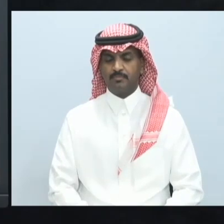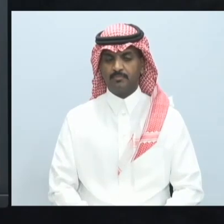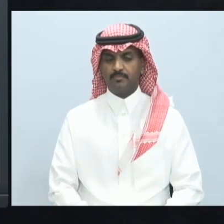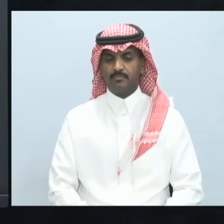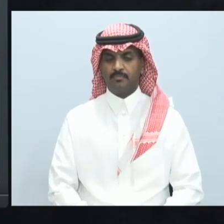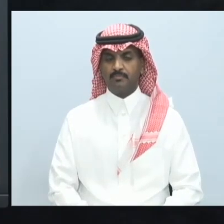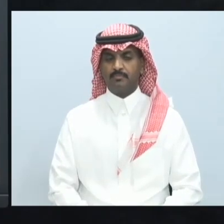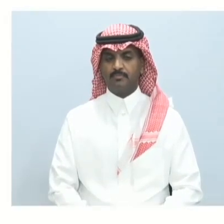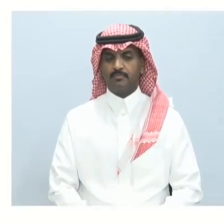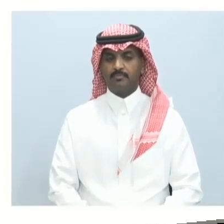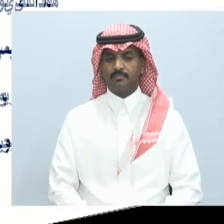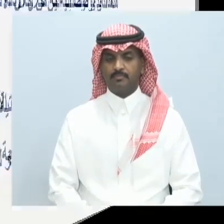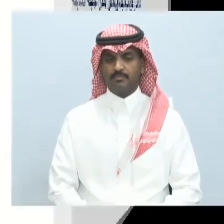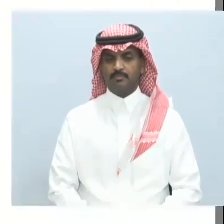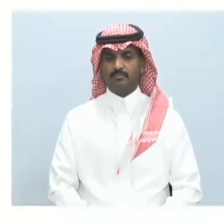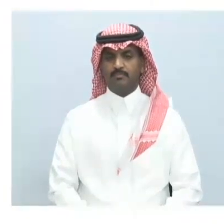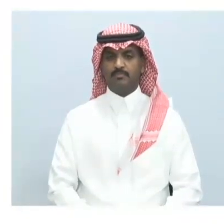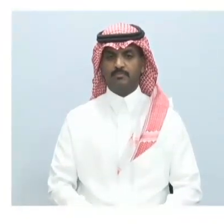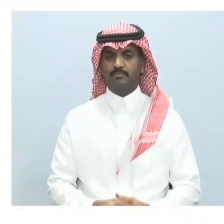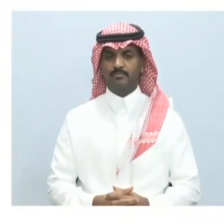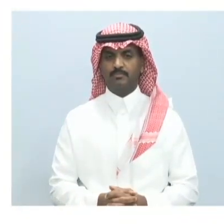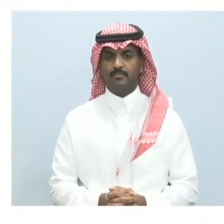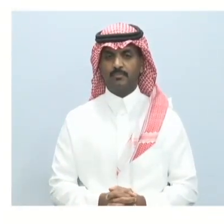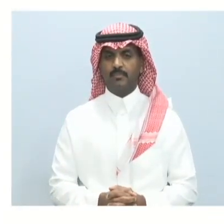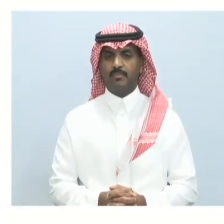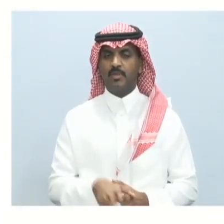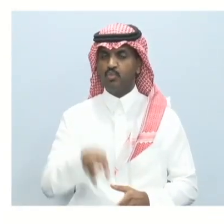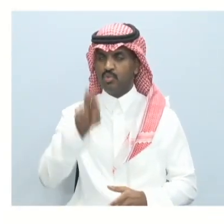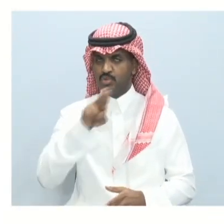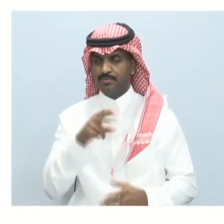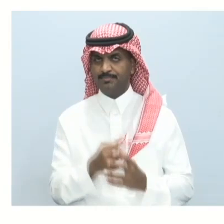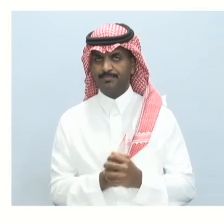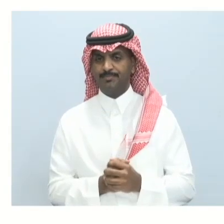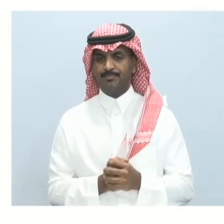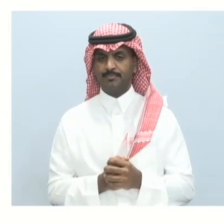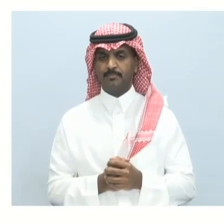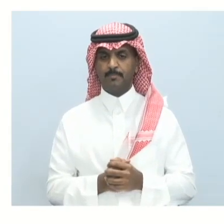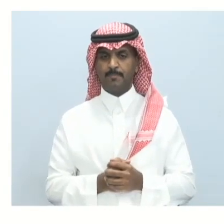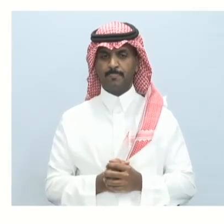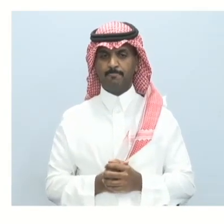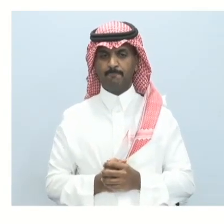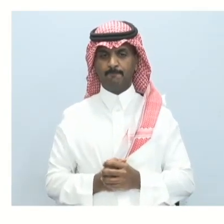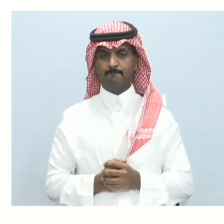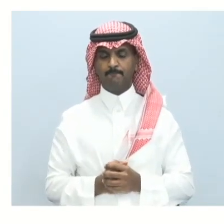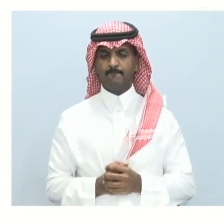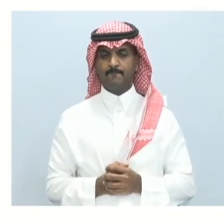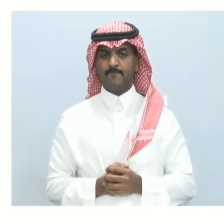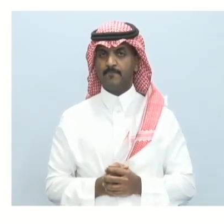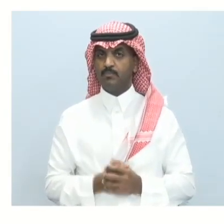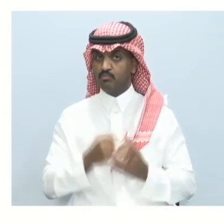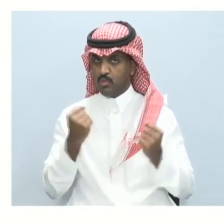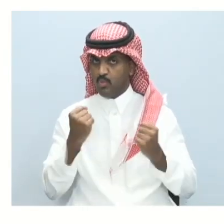للخلع ناتي بعد هذا ايها الطلاب الطالبات لهذا النشاط الذي من خلاله باذن الله تعالى يقوى